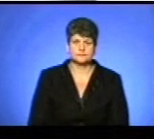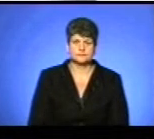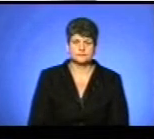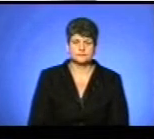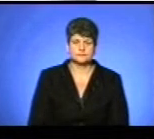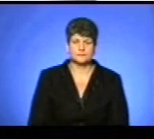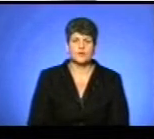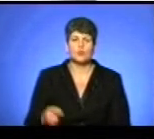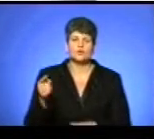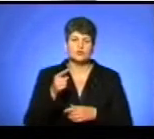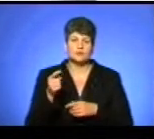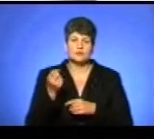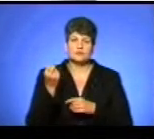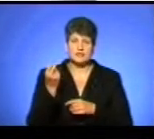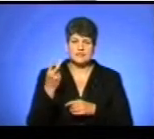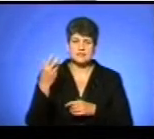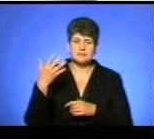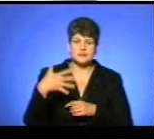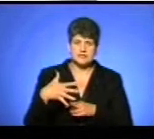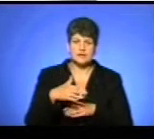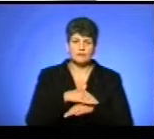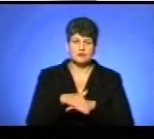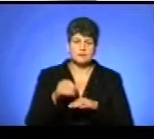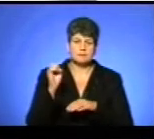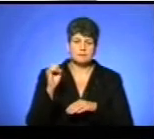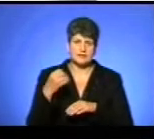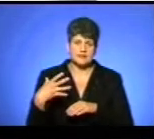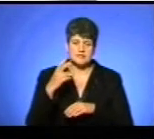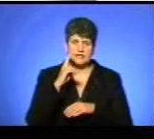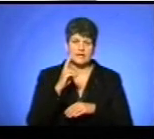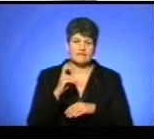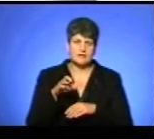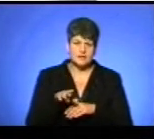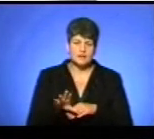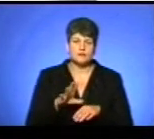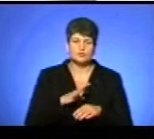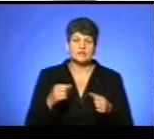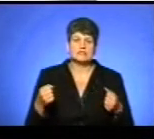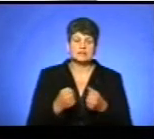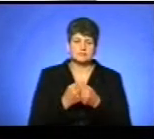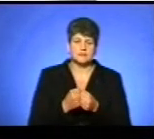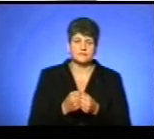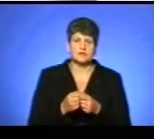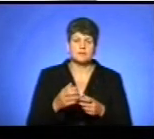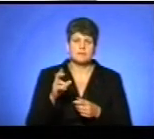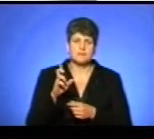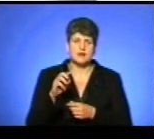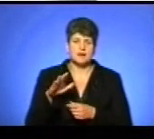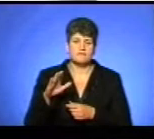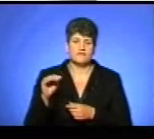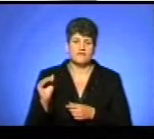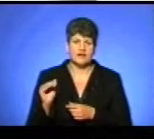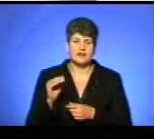У Тернополі о 12:50 на вулиці 15 квітня біля Збаразького кільця сталося ДТП. Зіткнулися машини BMW X5 та